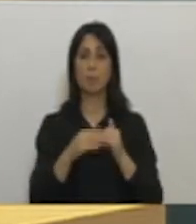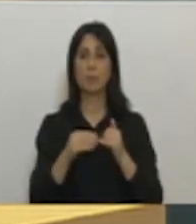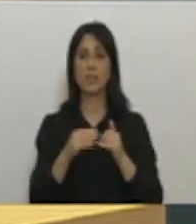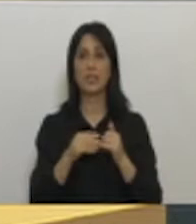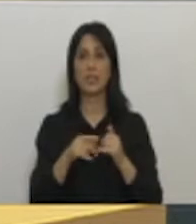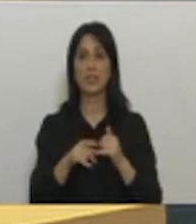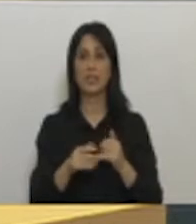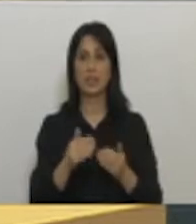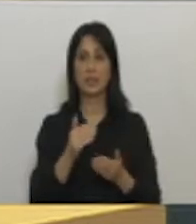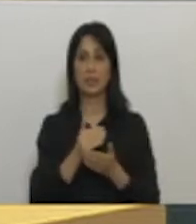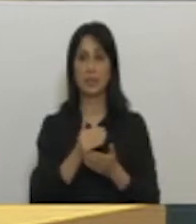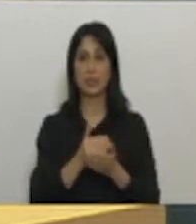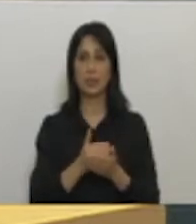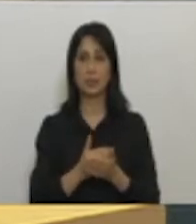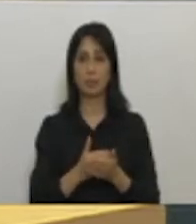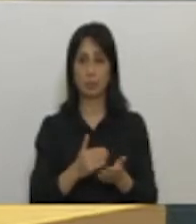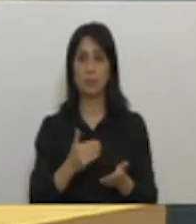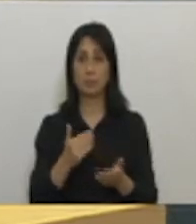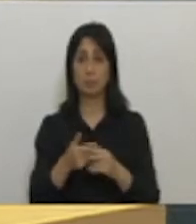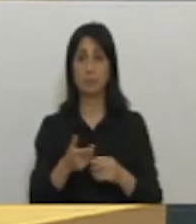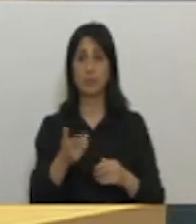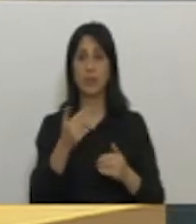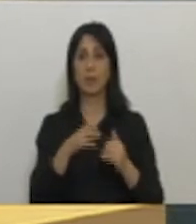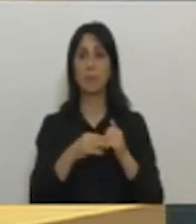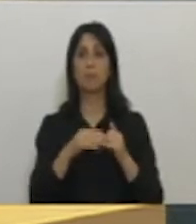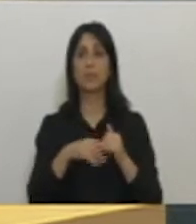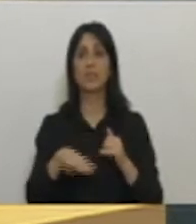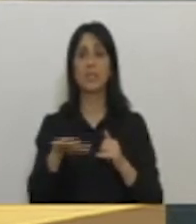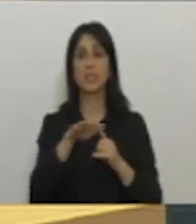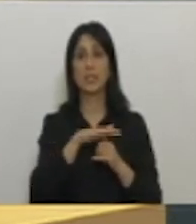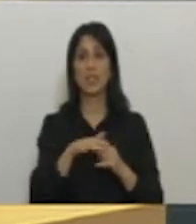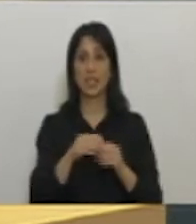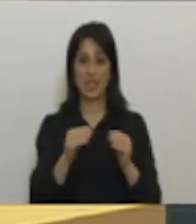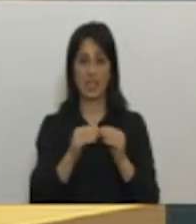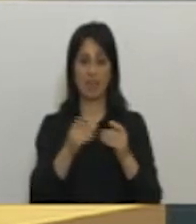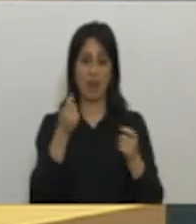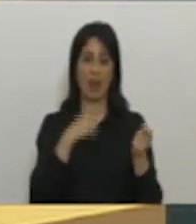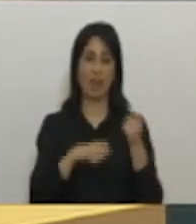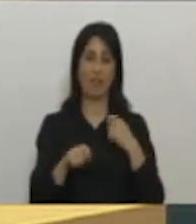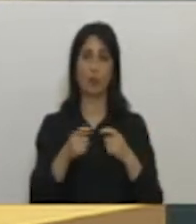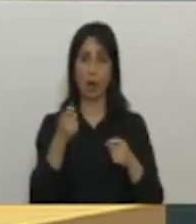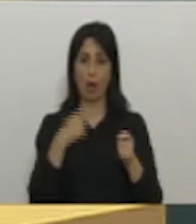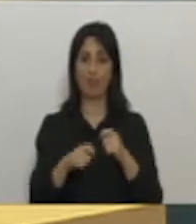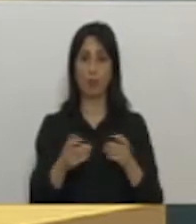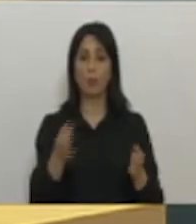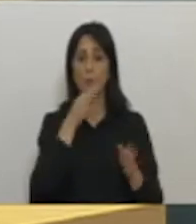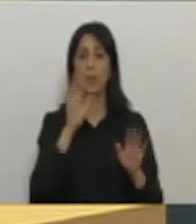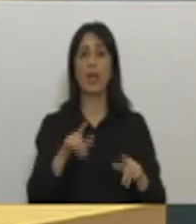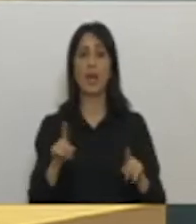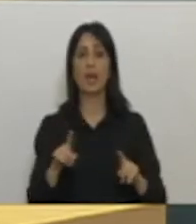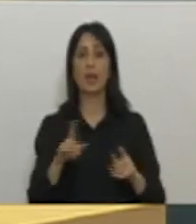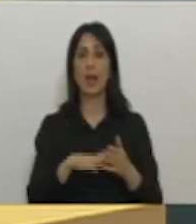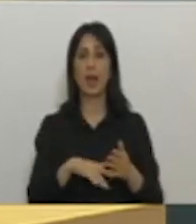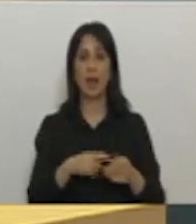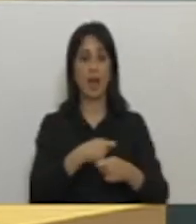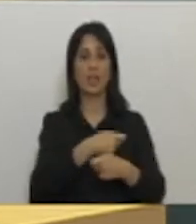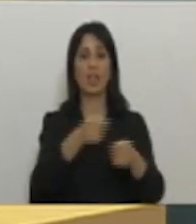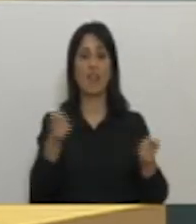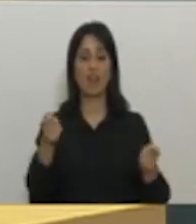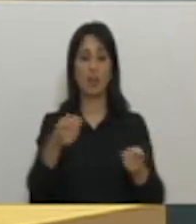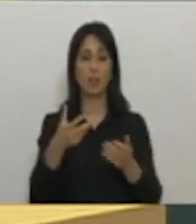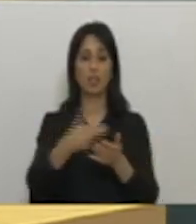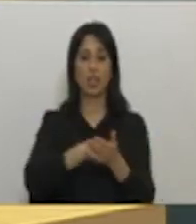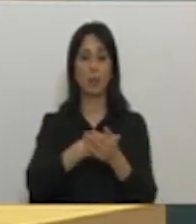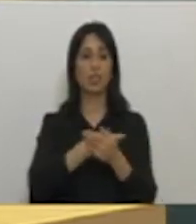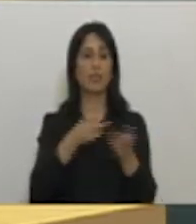ეხლა ბევრია შეიძლება ბევრზე ვაპარაკოთ, მიწებზე იგივე გავყიდოთო, გავყიდოთ, მერე რა, ამას დავარიგებთ, იმ შემოსავალ